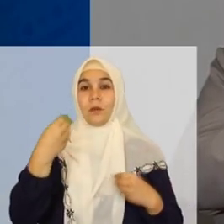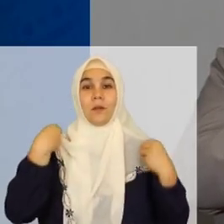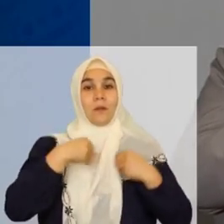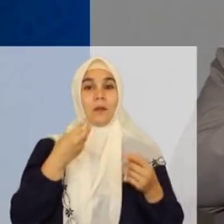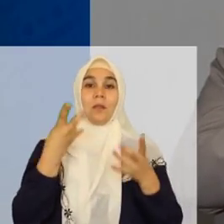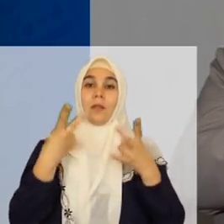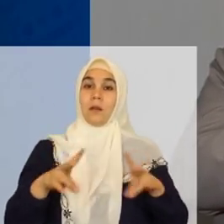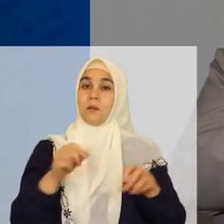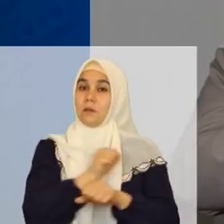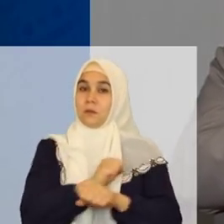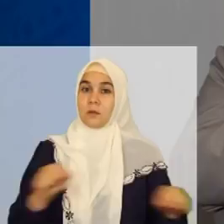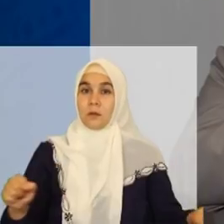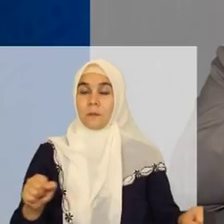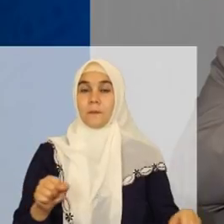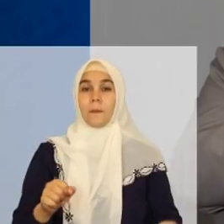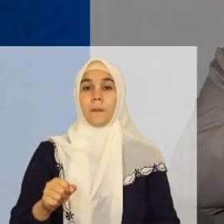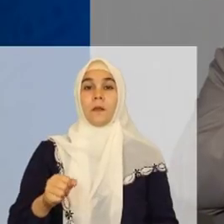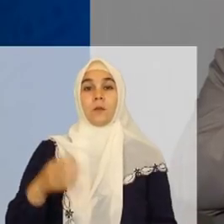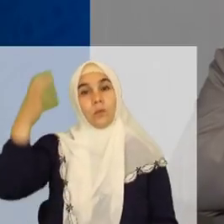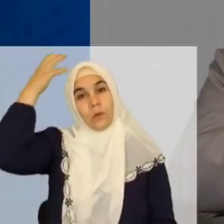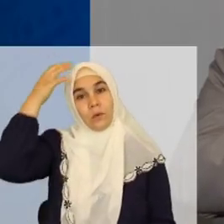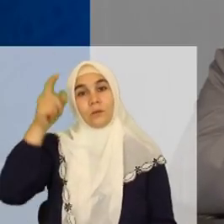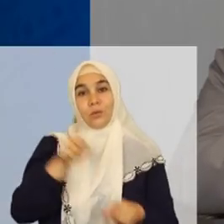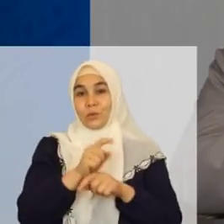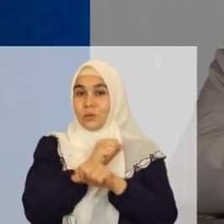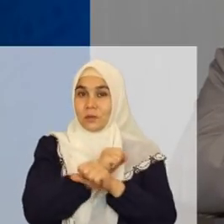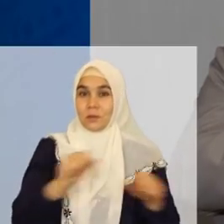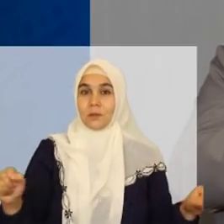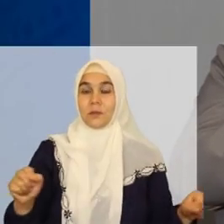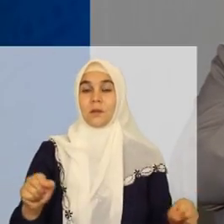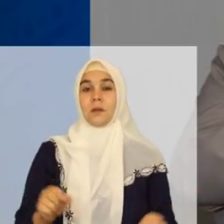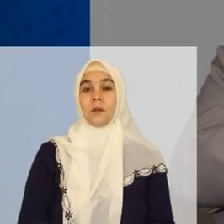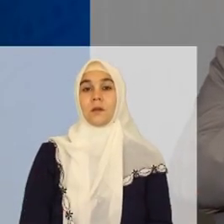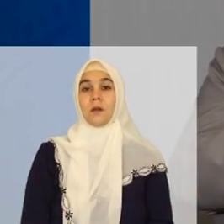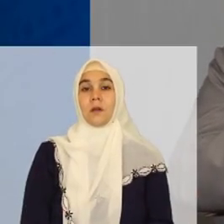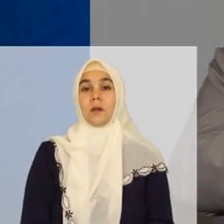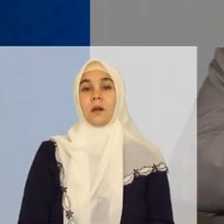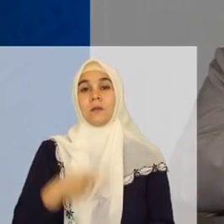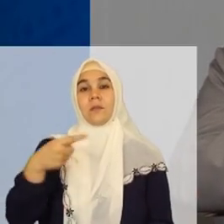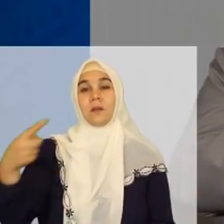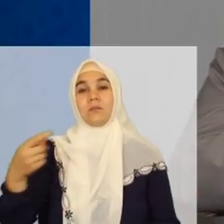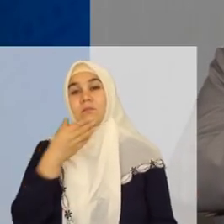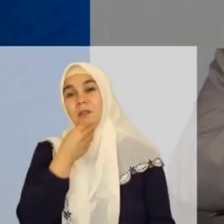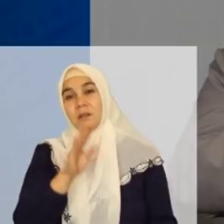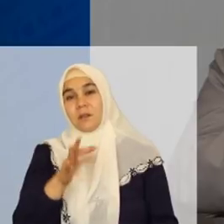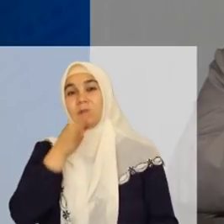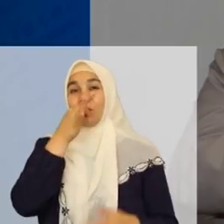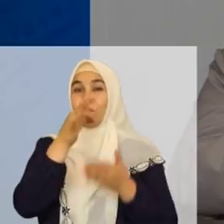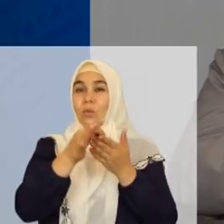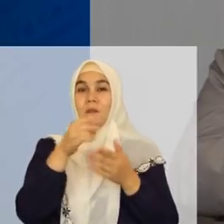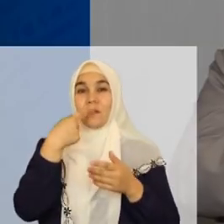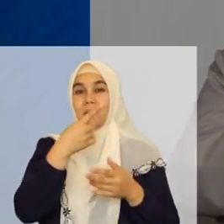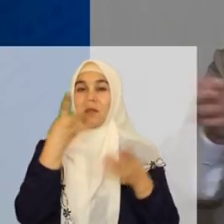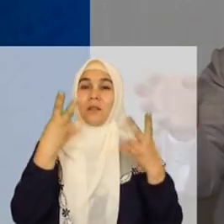kiyishi mutlaqo man bo'ladi. Boshini yopishi mutlaqo man bo'ladi. Alidaqa har xil gap so'zlarni gapirish mutlaqo